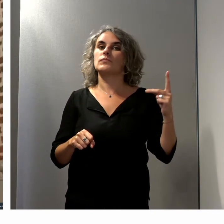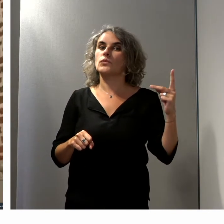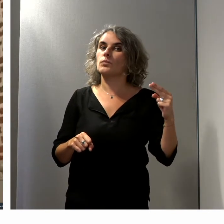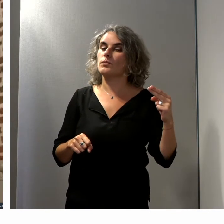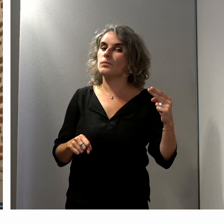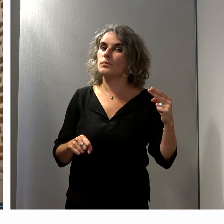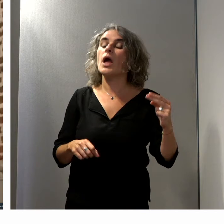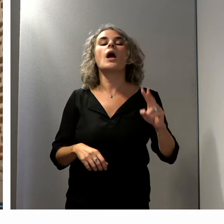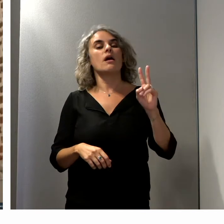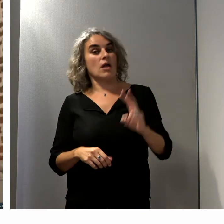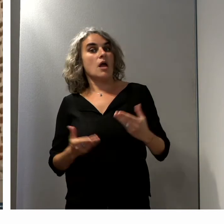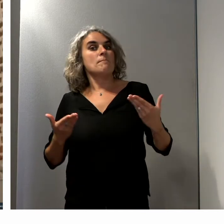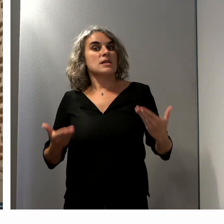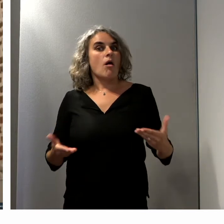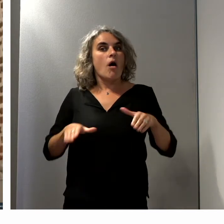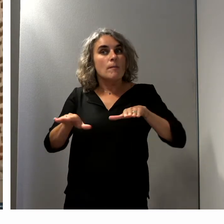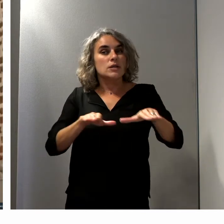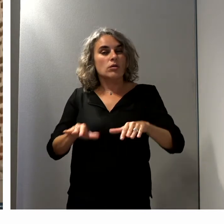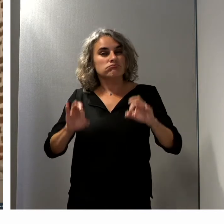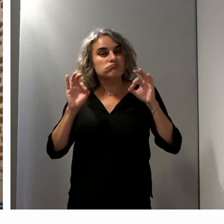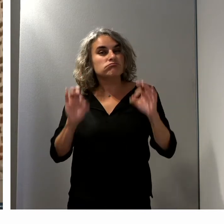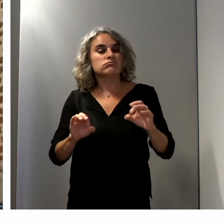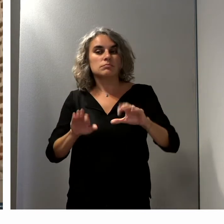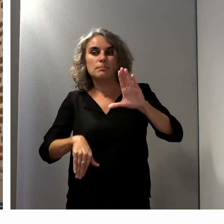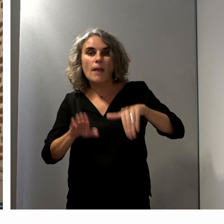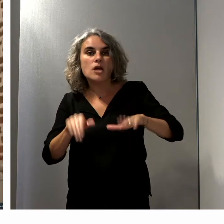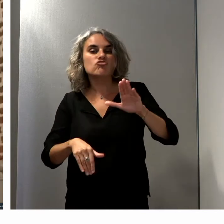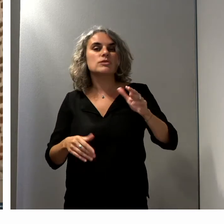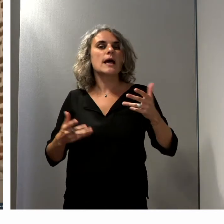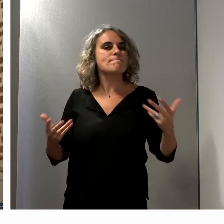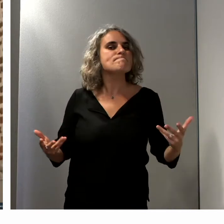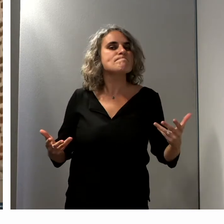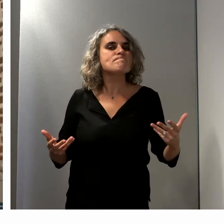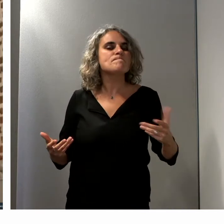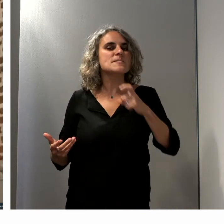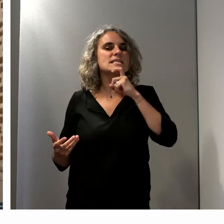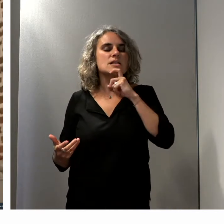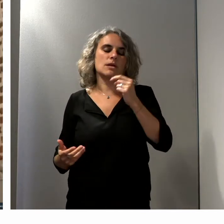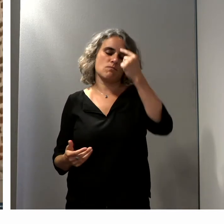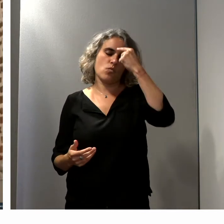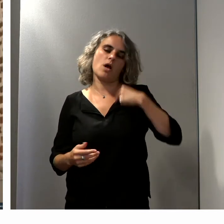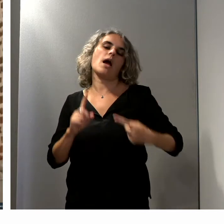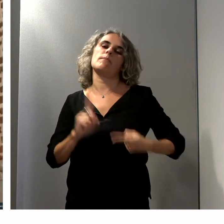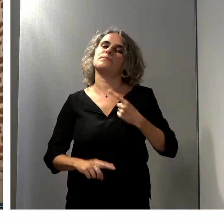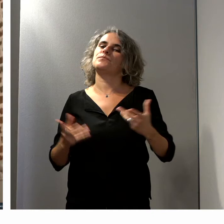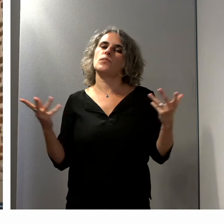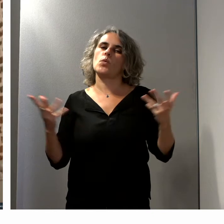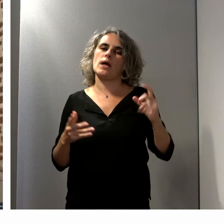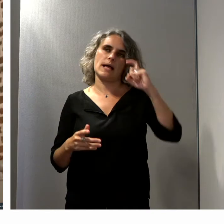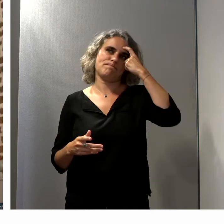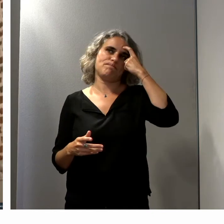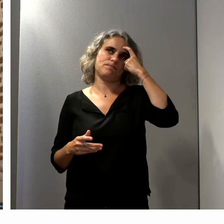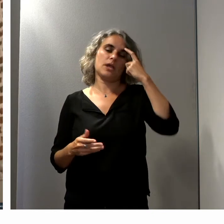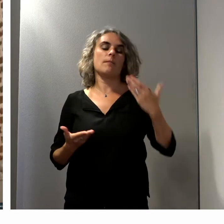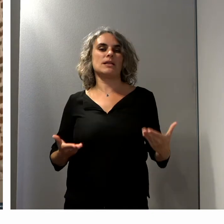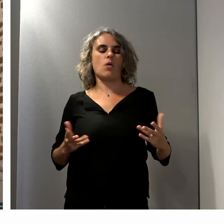de personnes qui partagent des méthodologies efficaces, des postures efficaces, etc. Donc, en tout cas, la première chose qui me semblait importante, c'est de se rendre compte qu'on est